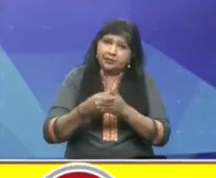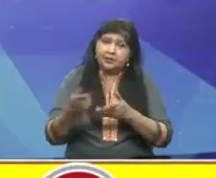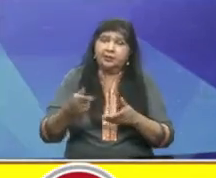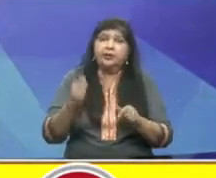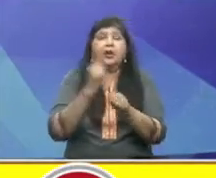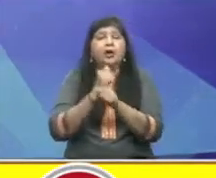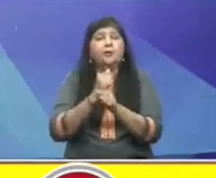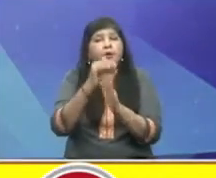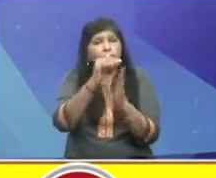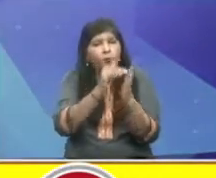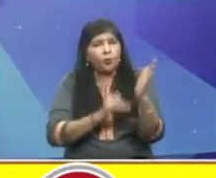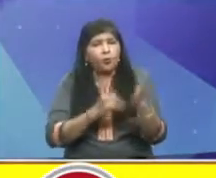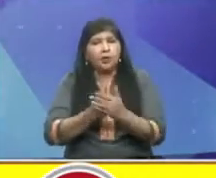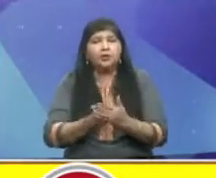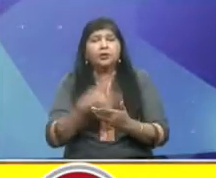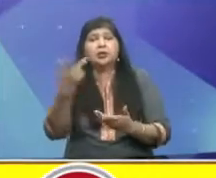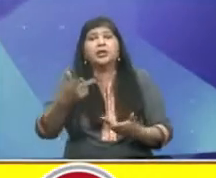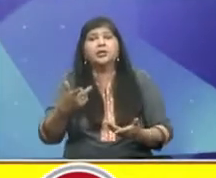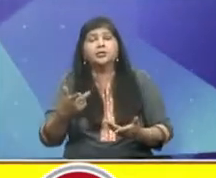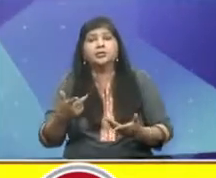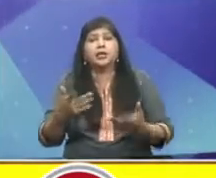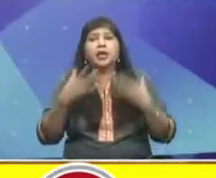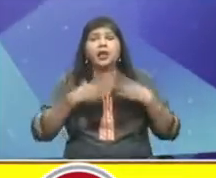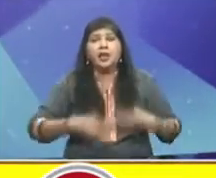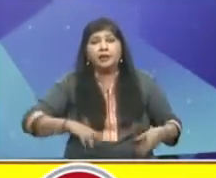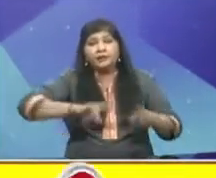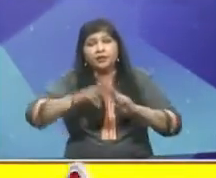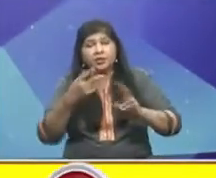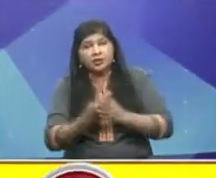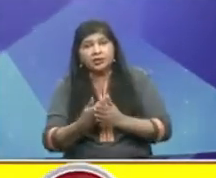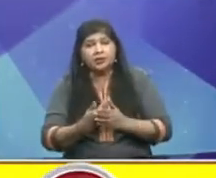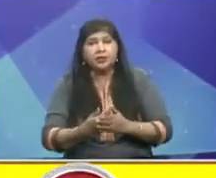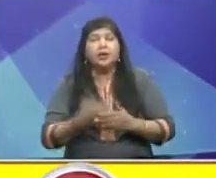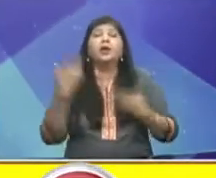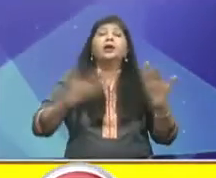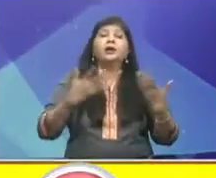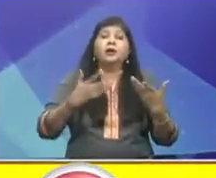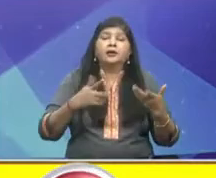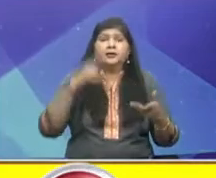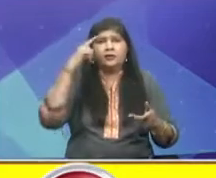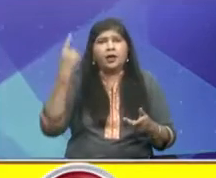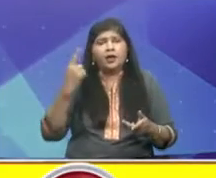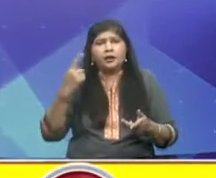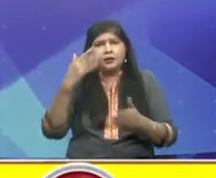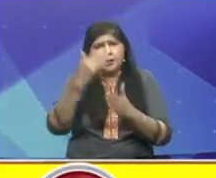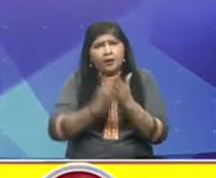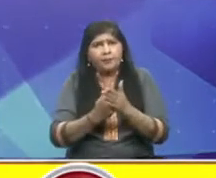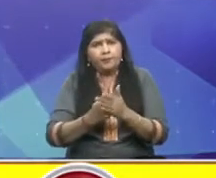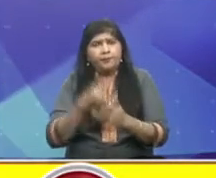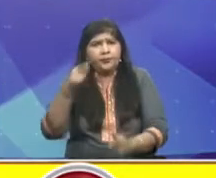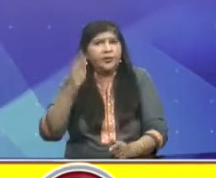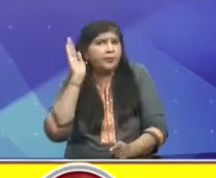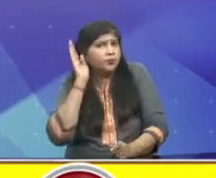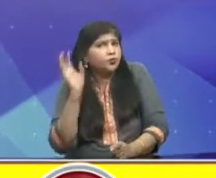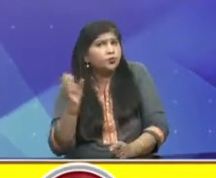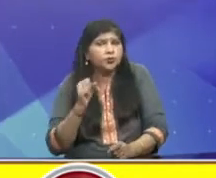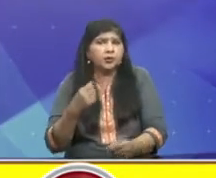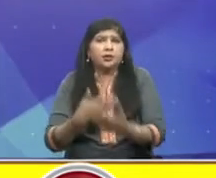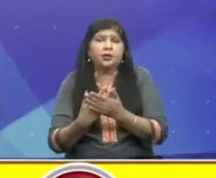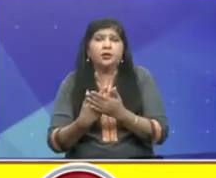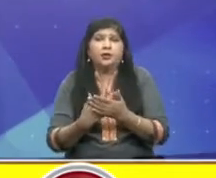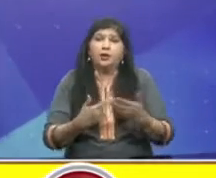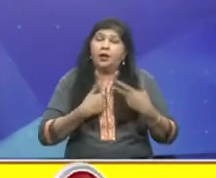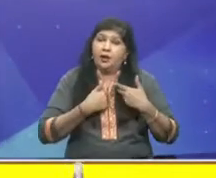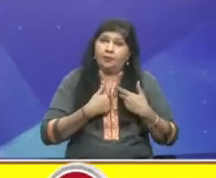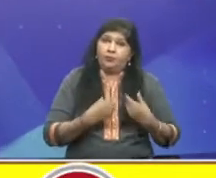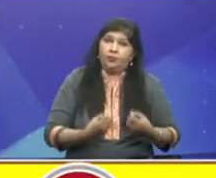की योजनाओं से कैसे कोई जीवन बदला, उस बदले हुए जीवन का अनुभव क्या है, जब ये सुनते हैं तो